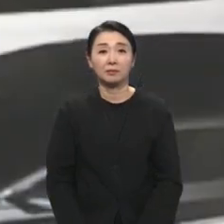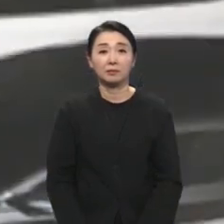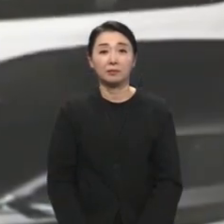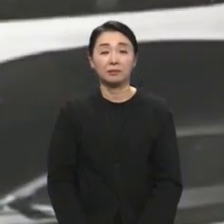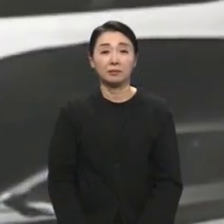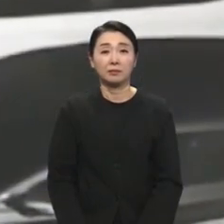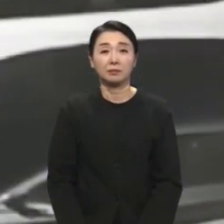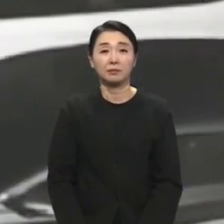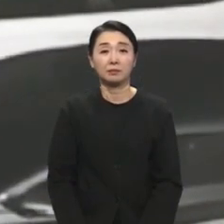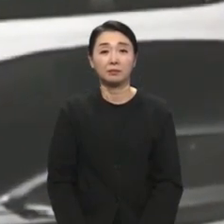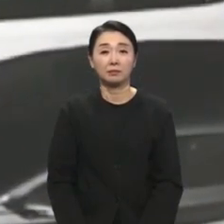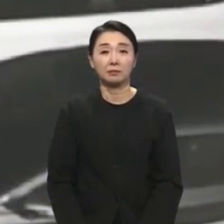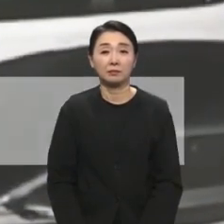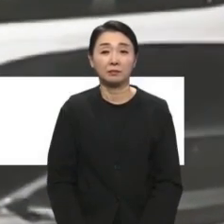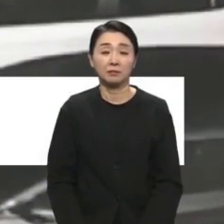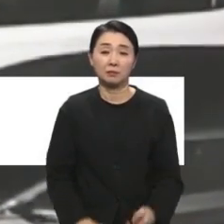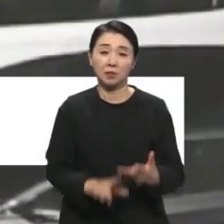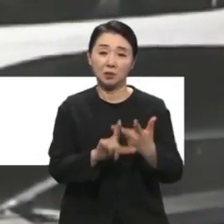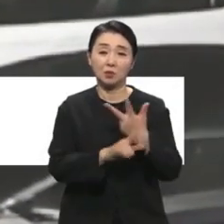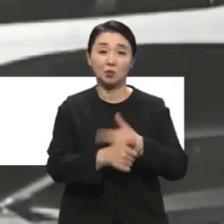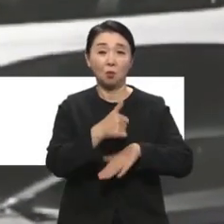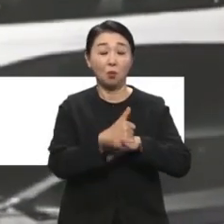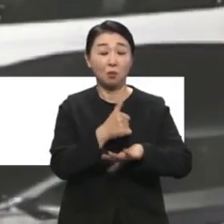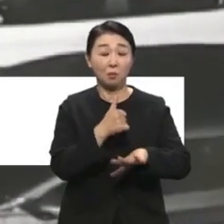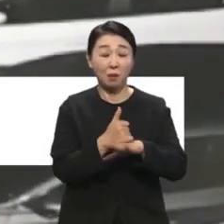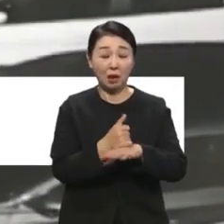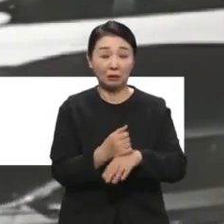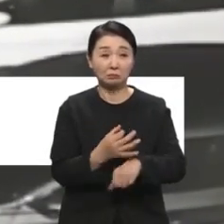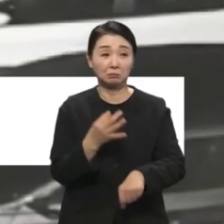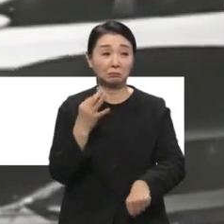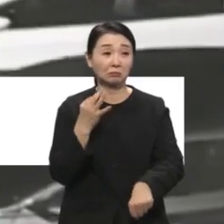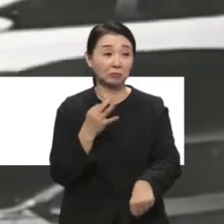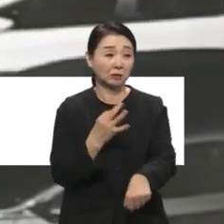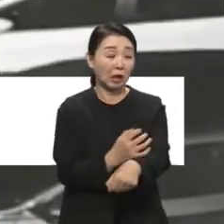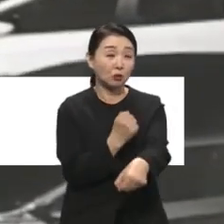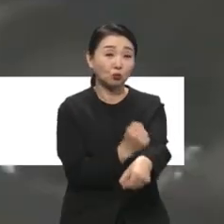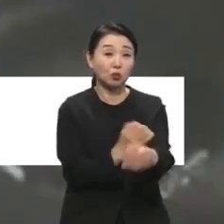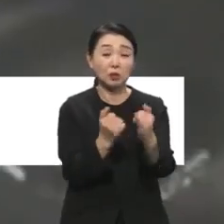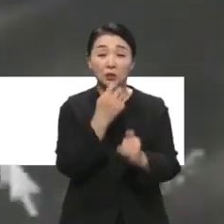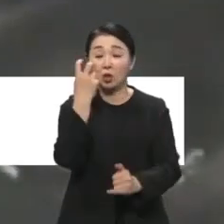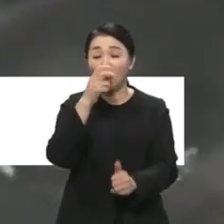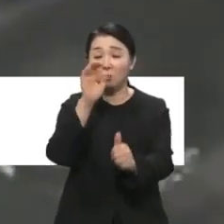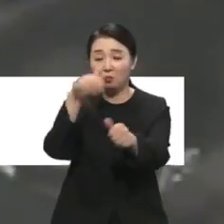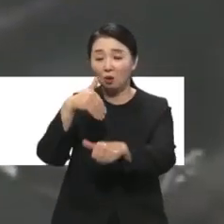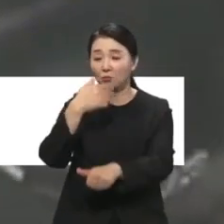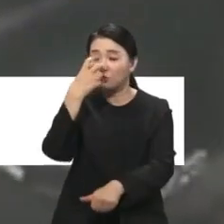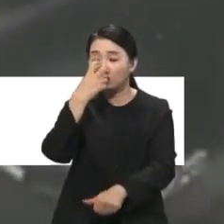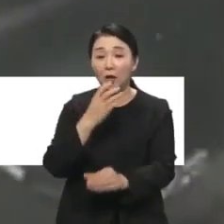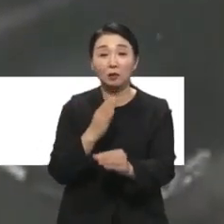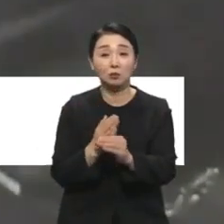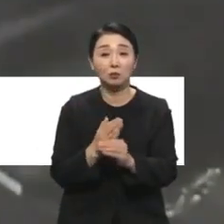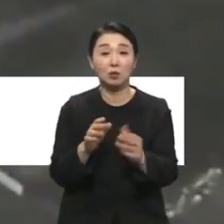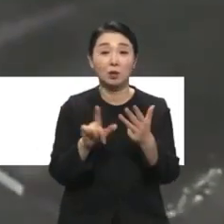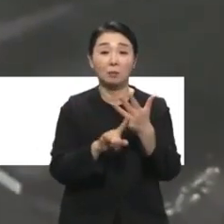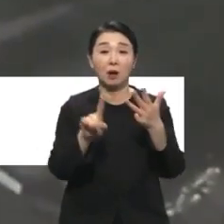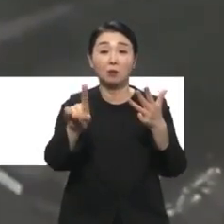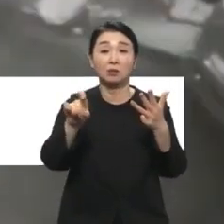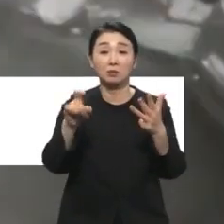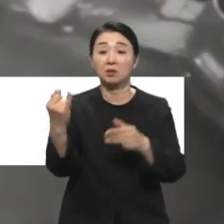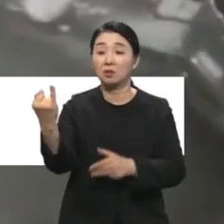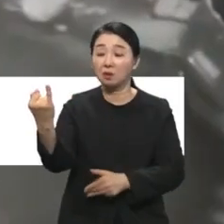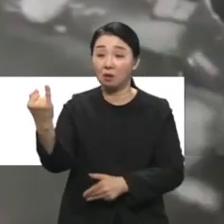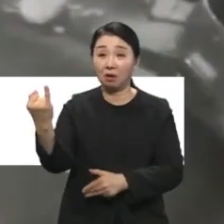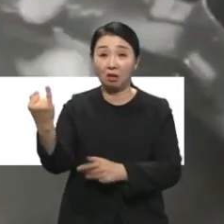이어가겠습니다 7월 말 단순 약자를 검거하여 수사하던 중 8월 11일 그녀에게 필로폰을